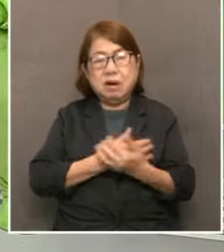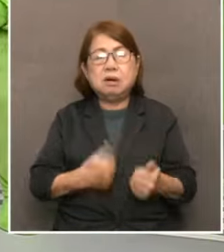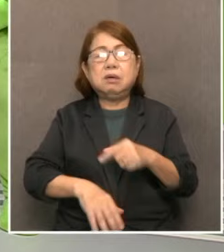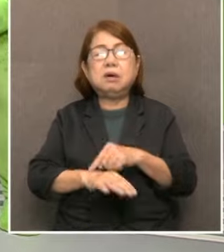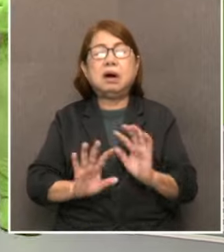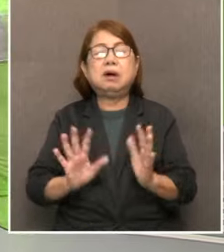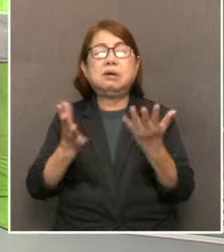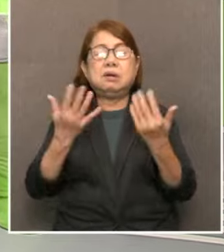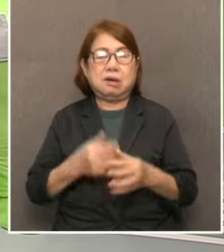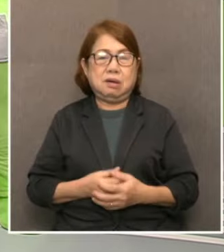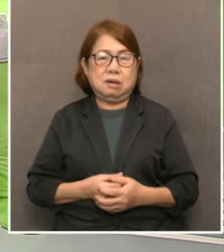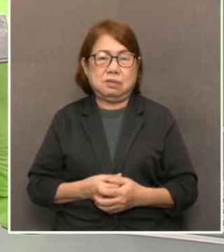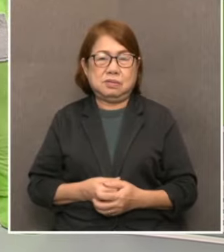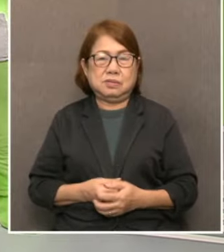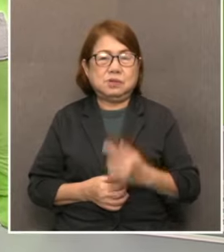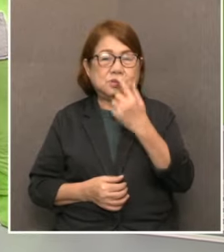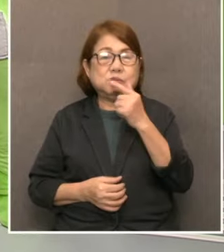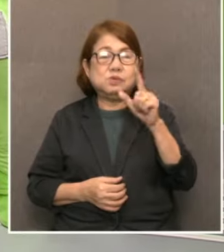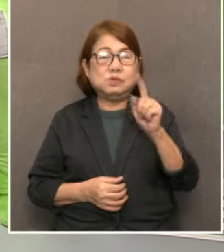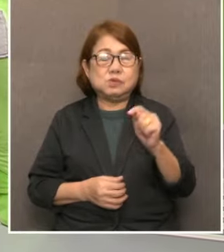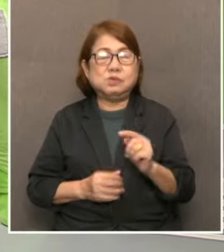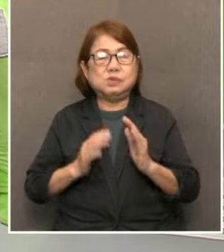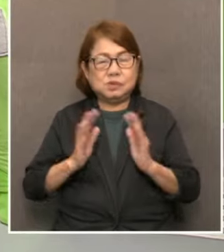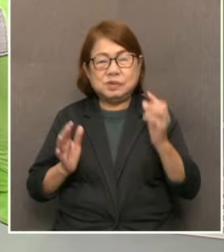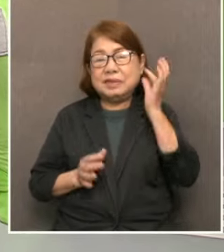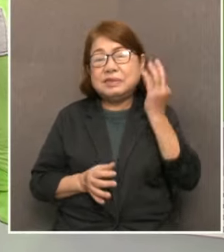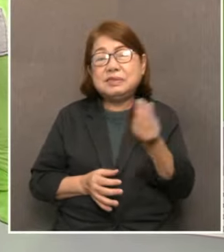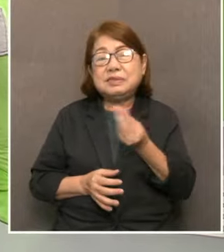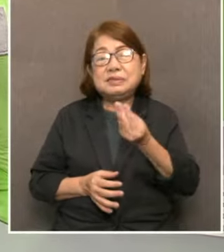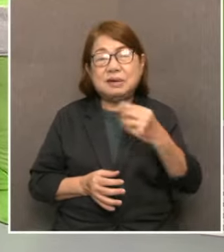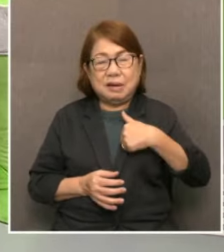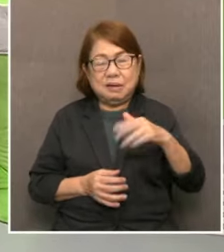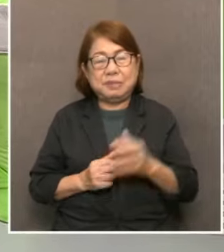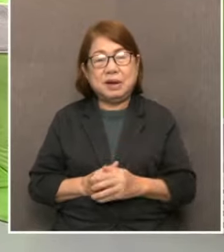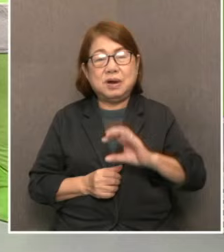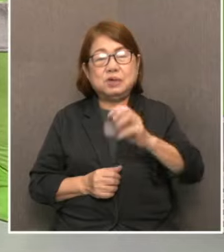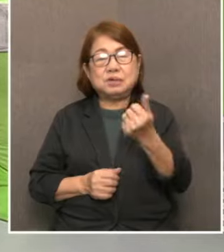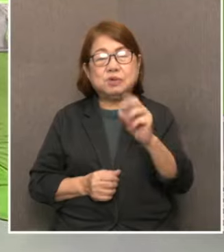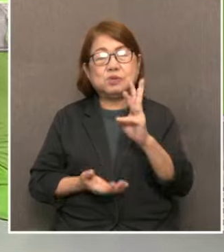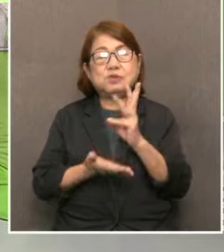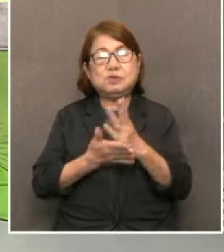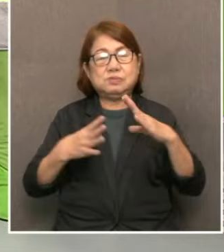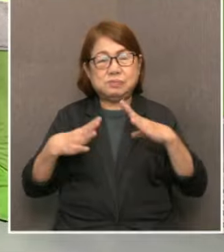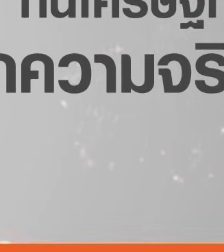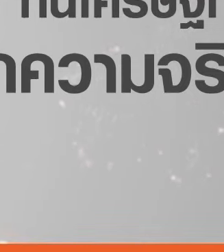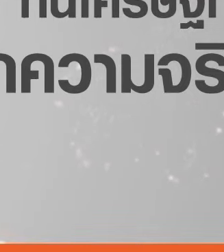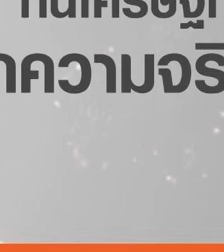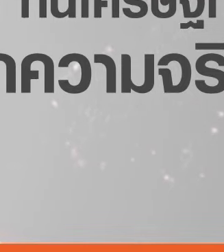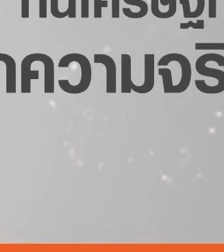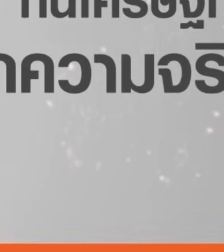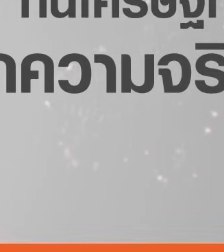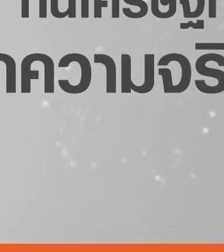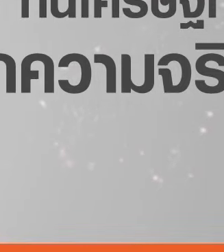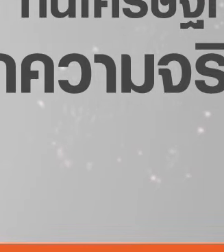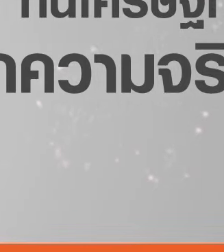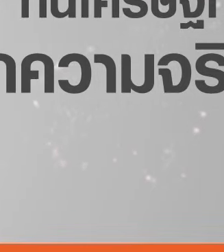ผู้ชมนะครับที่รับชมเราผ่านทางช่อง true for youครับขอบคุณอาจารย์ล่ามภษามือในวันนี้ด้วยนะครับส่วนเียในช่อง 16เราพักกันก่อนครูเดียวครับอย่าลืมกด